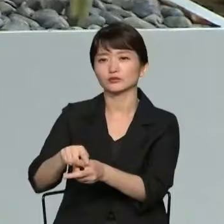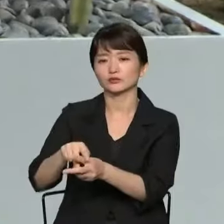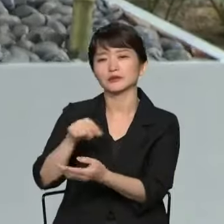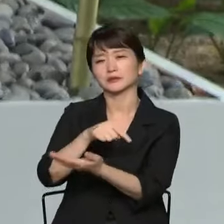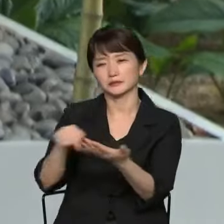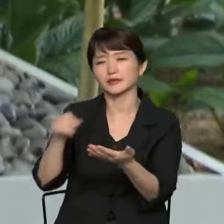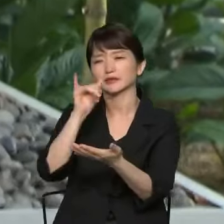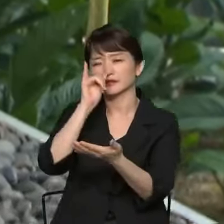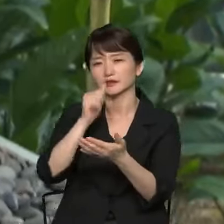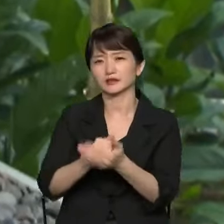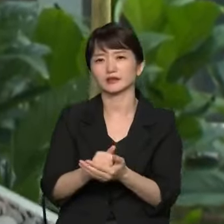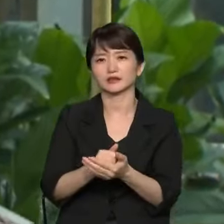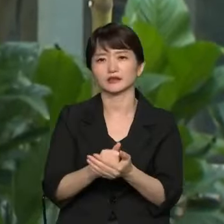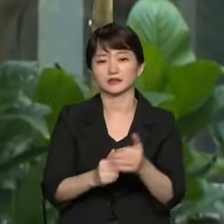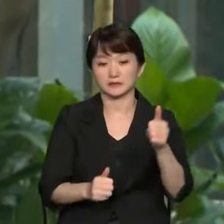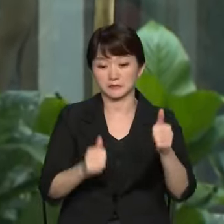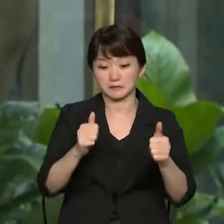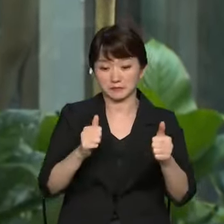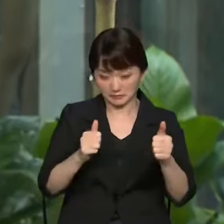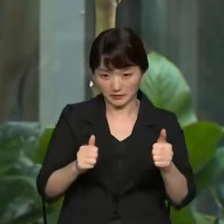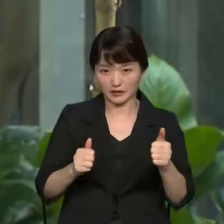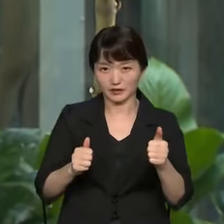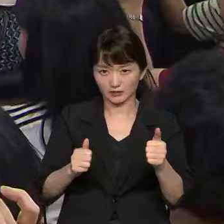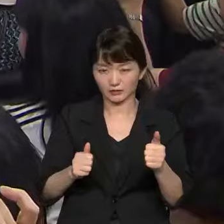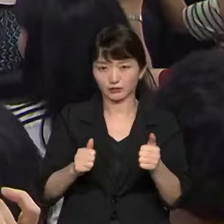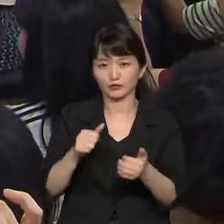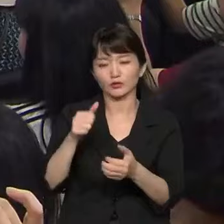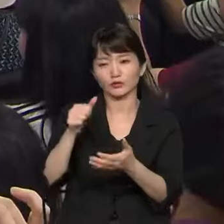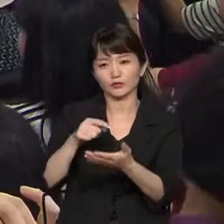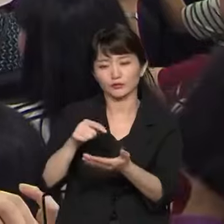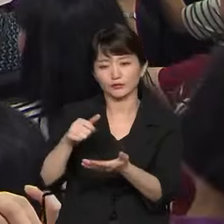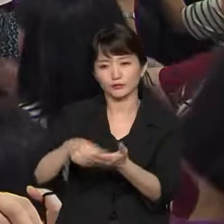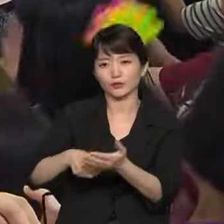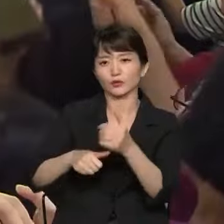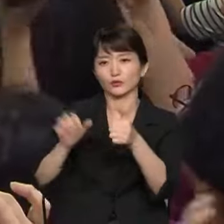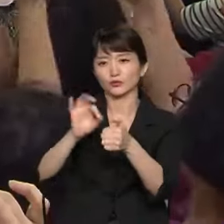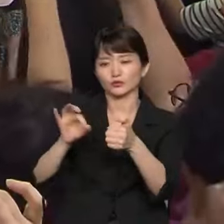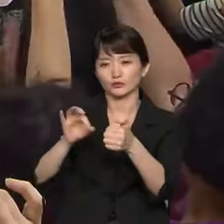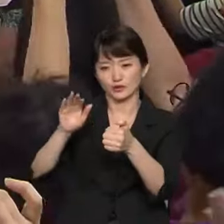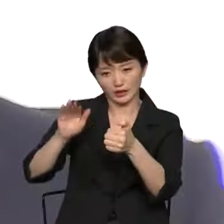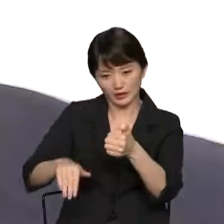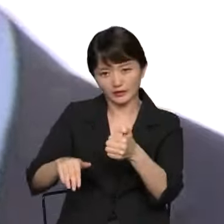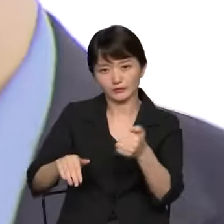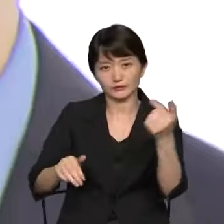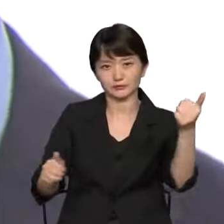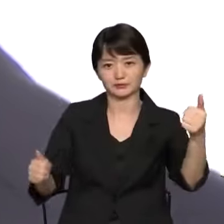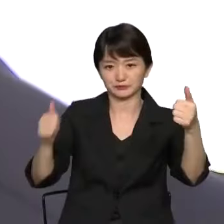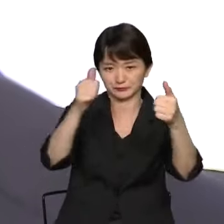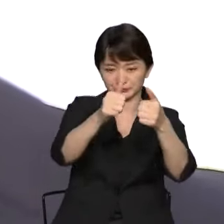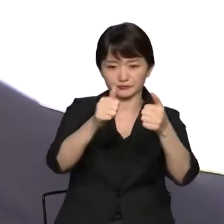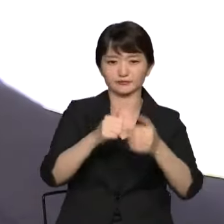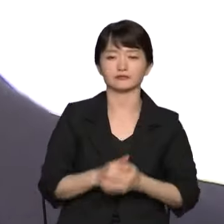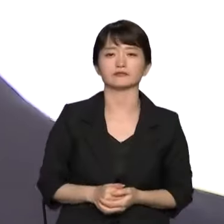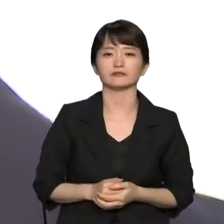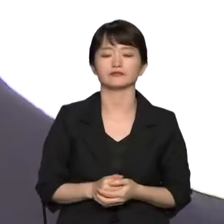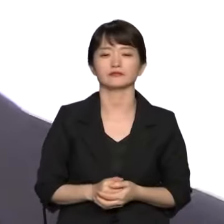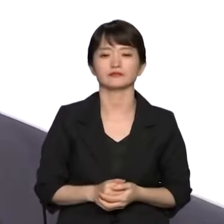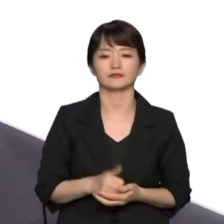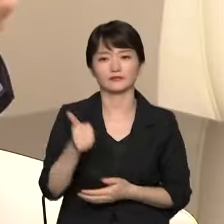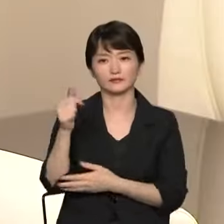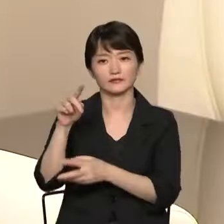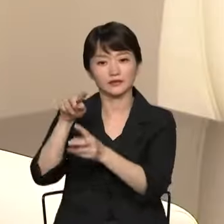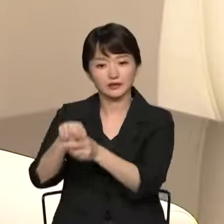것이라며 결선 투표 가능성을 기대했습니다. 반면 한 후보는 많은 분들이 투표를 해서